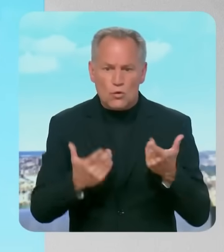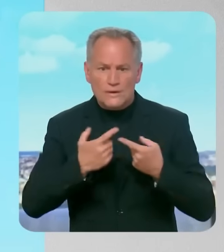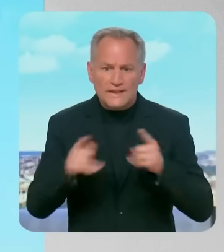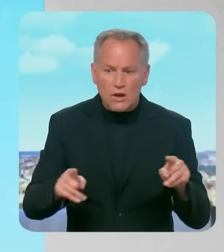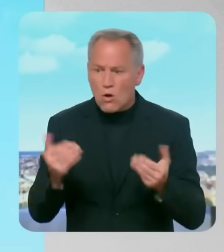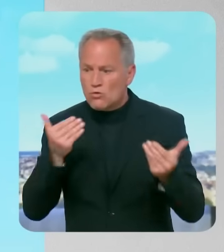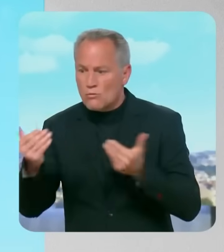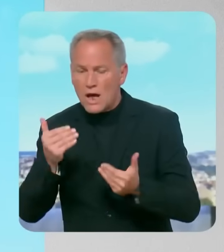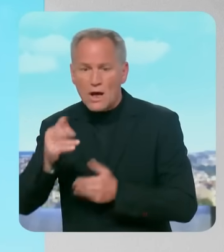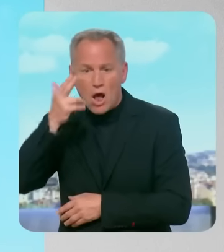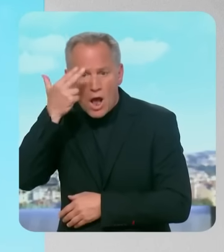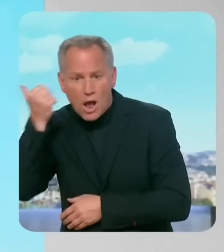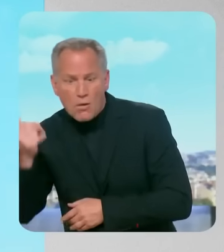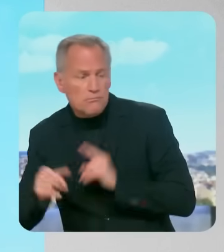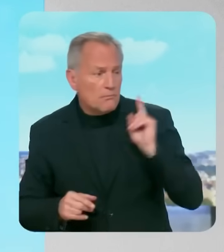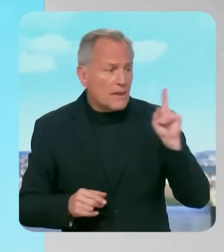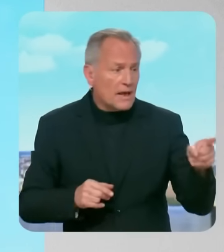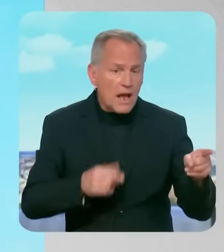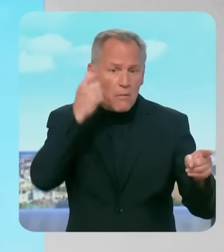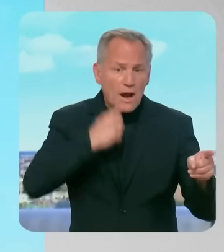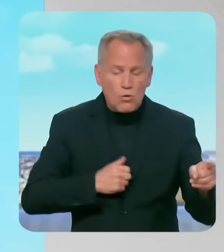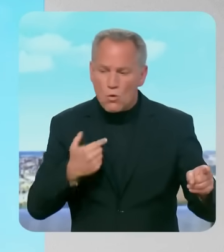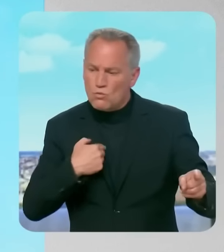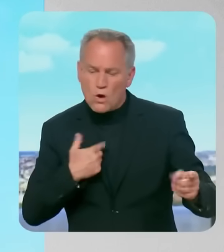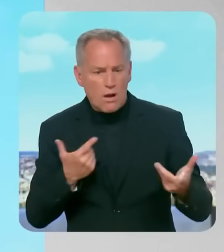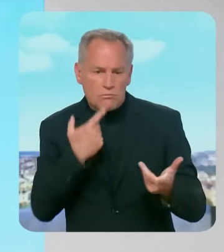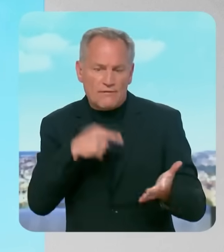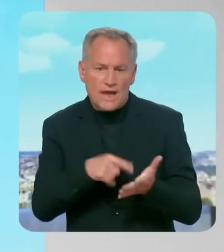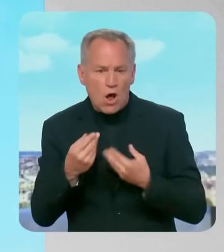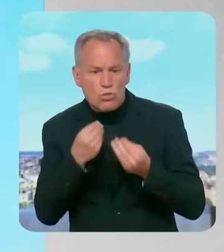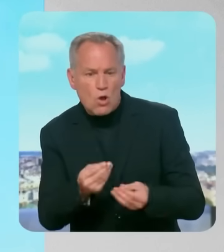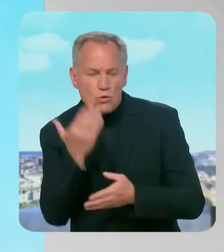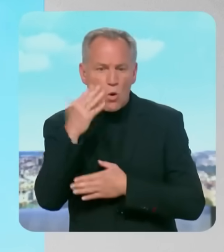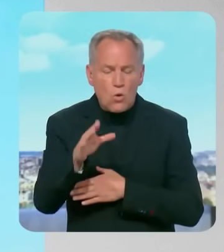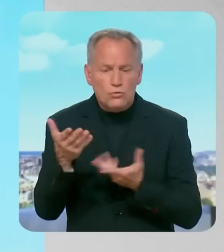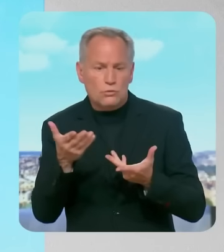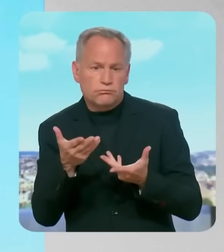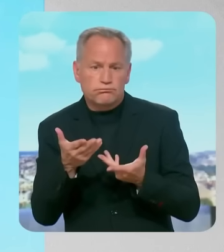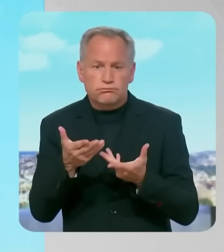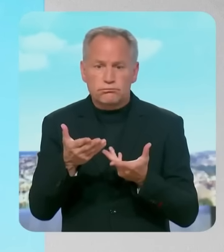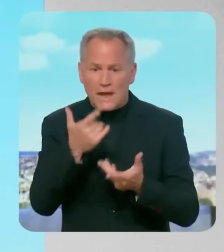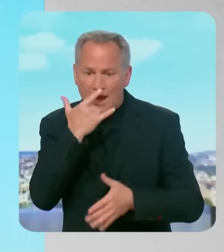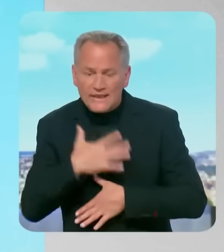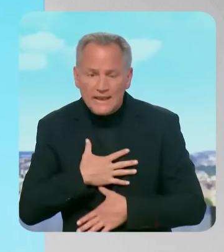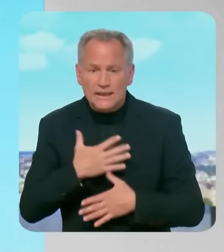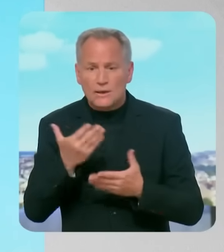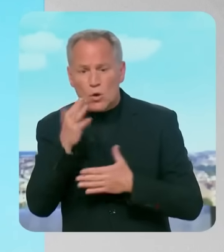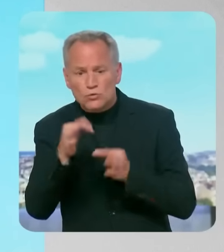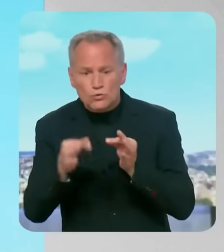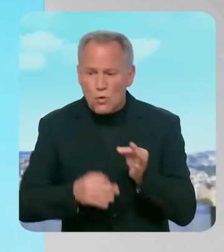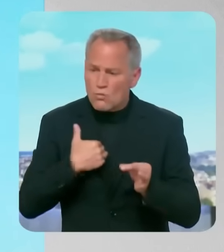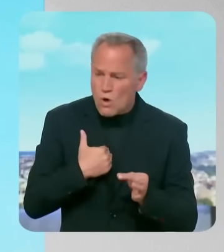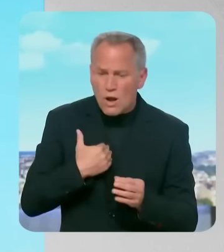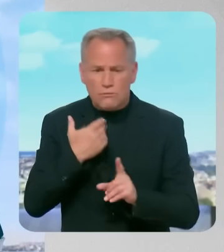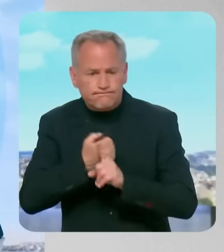et Jordan Bardella d'un côté et Emmanuel Macron de l'autre. Nous ne sommes pas condamnés à le subir, nous ne sommes pas condamnés à subir leur malheur social et nous allons nous